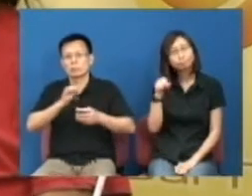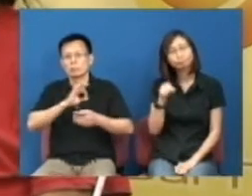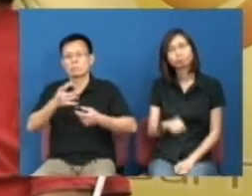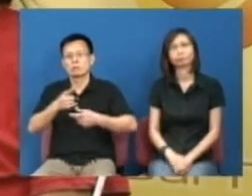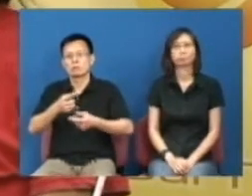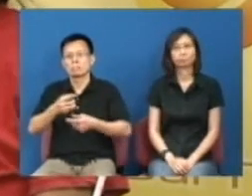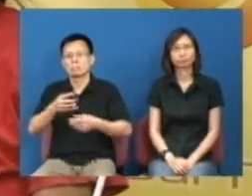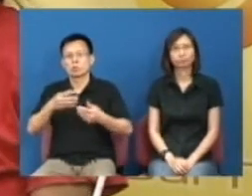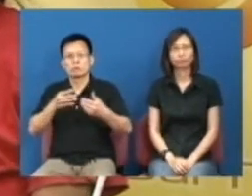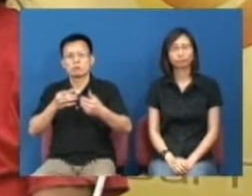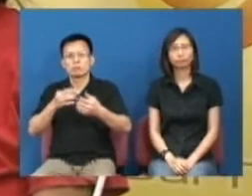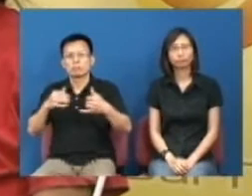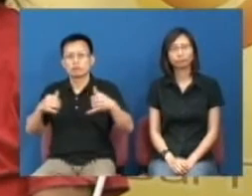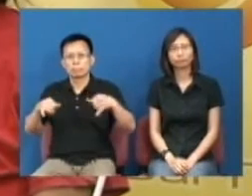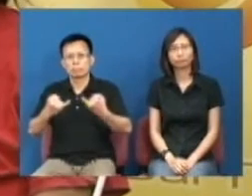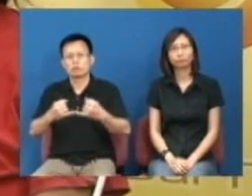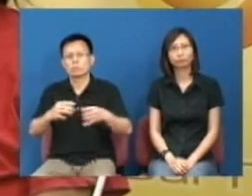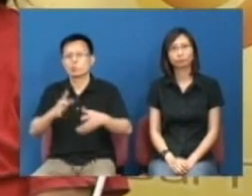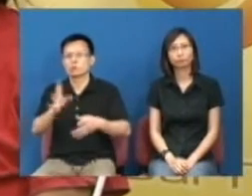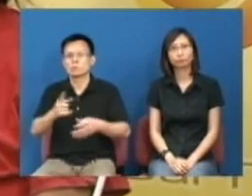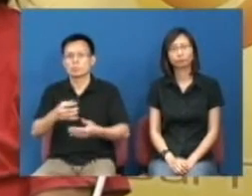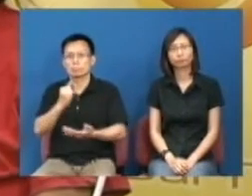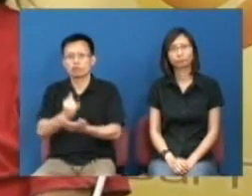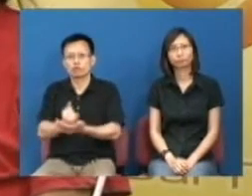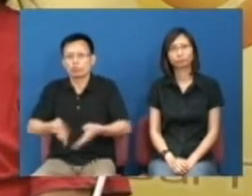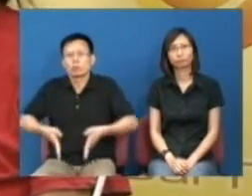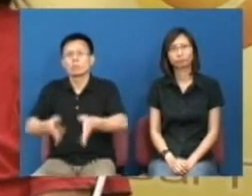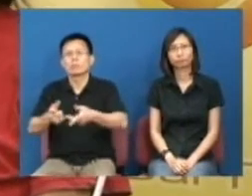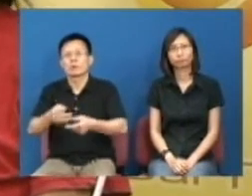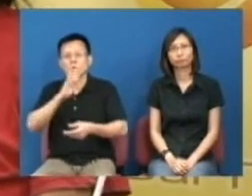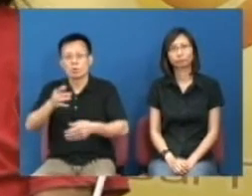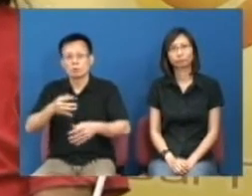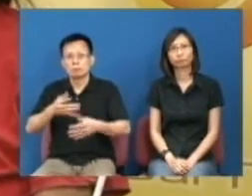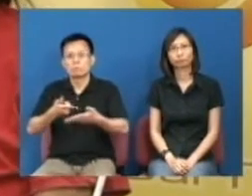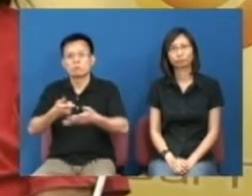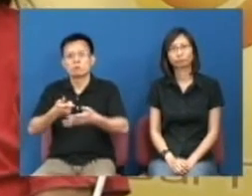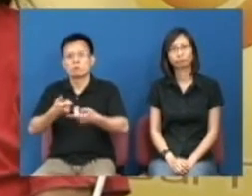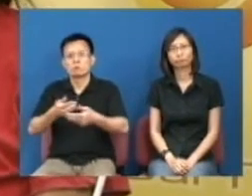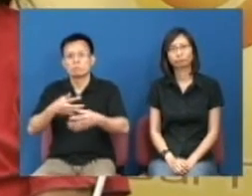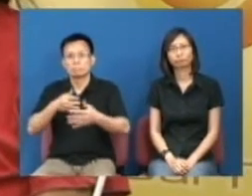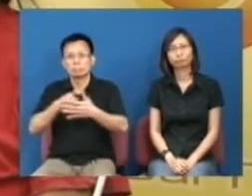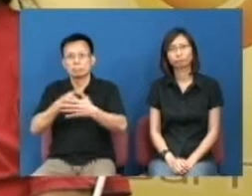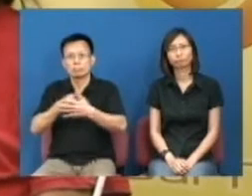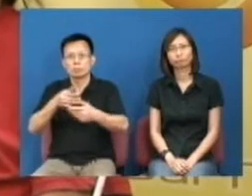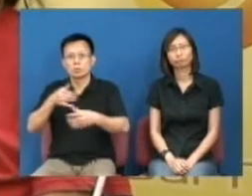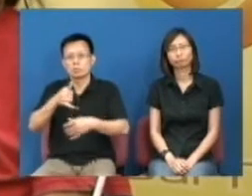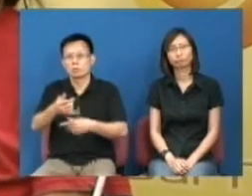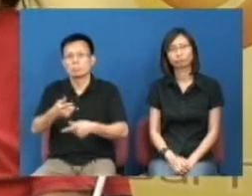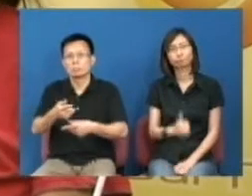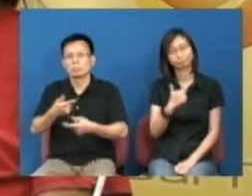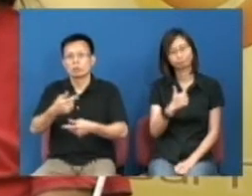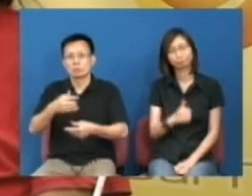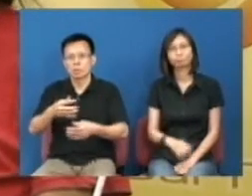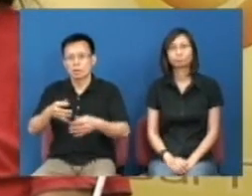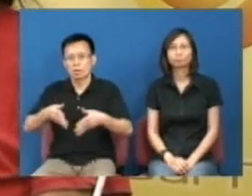是 的，即是我覺得下一次警方是這樣做的時候，你不讓我入，我就在馬路坐，因為集會不是一定要在維園的嘛。